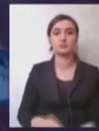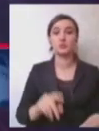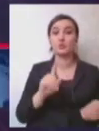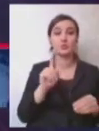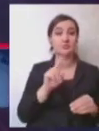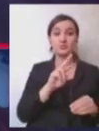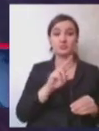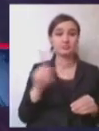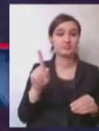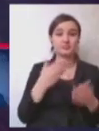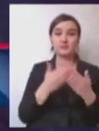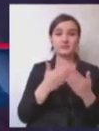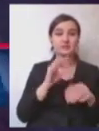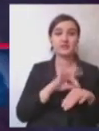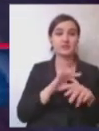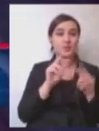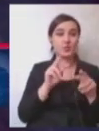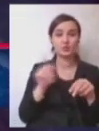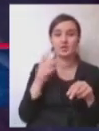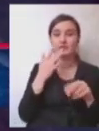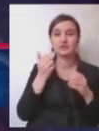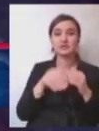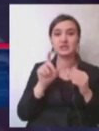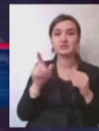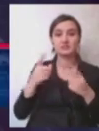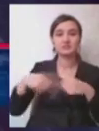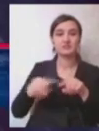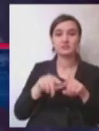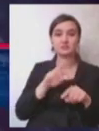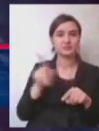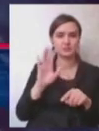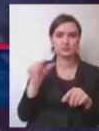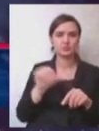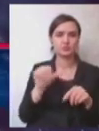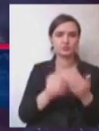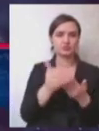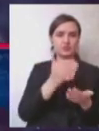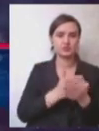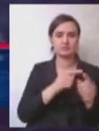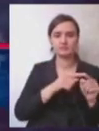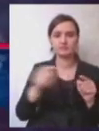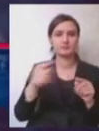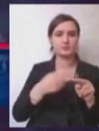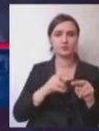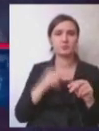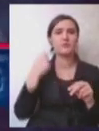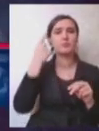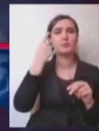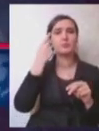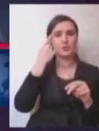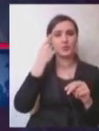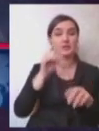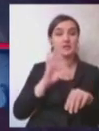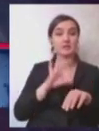ცენტრი, არა მარტო ამ მხრივ, სხვა მხრივაც ძალიან ცუდი შედეგები გვექნებოდა. ამიტომ ვფიქრობ, რომ დაავადებათა